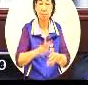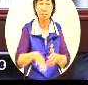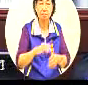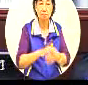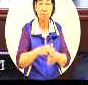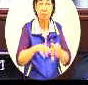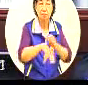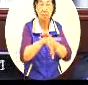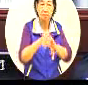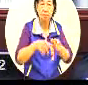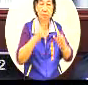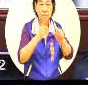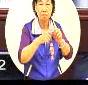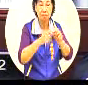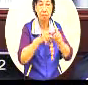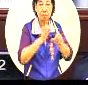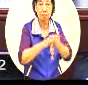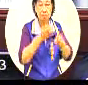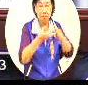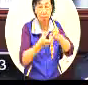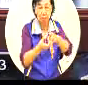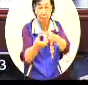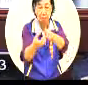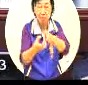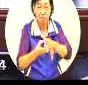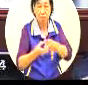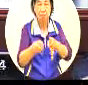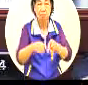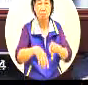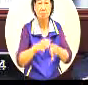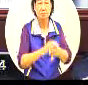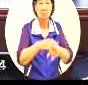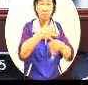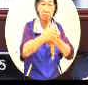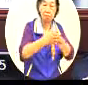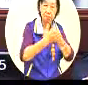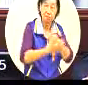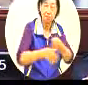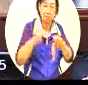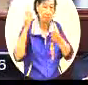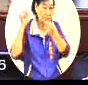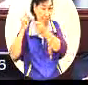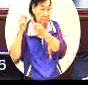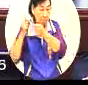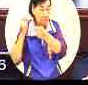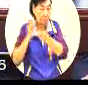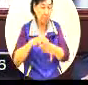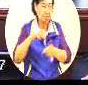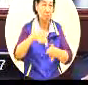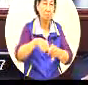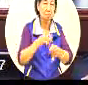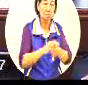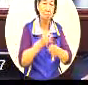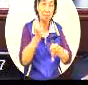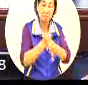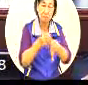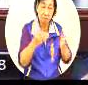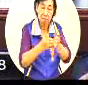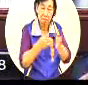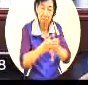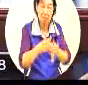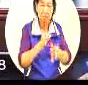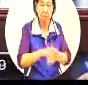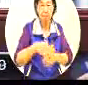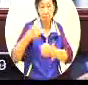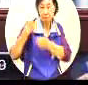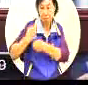分每一次都是阻力不少，到包括都要接近完成，不是军方的土地不让我们使用，或者